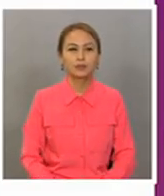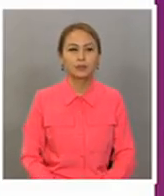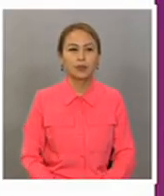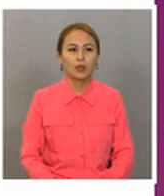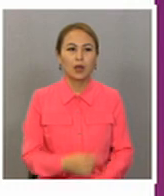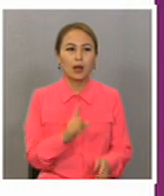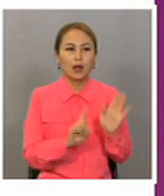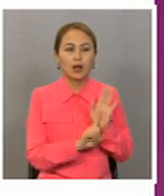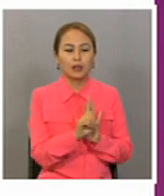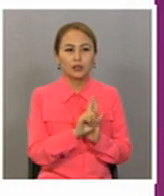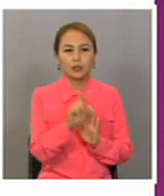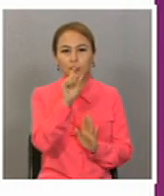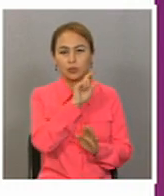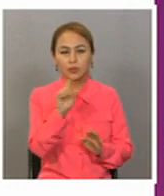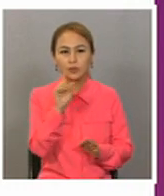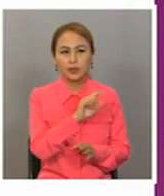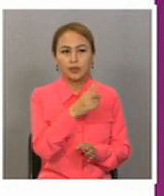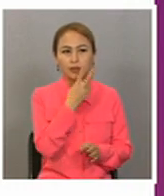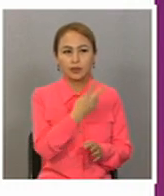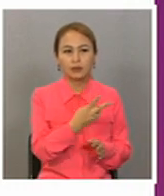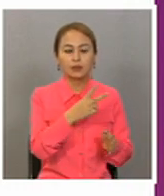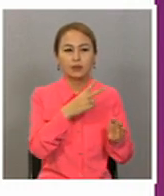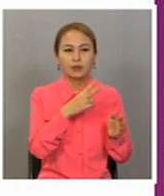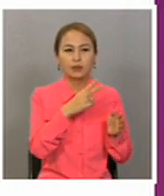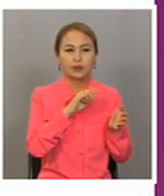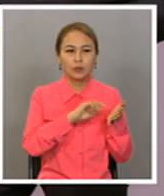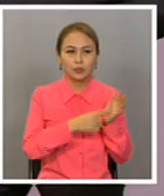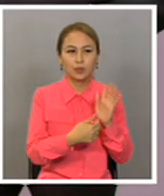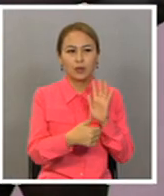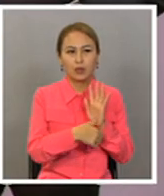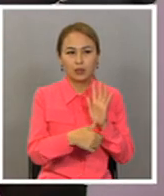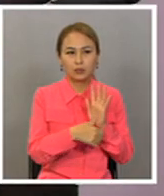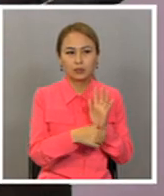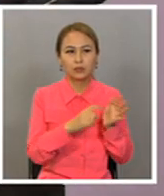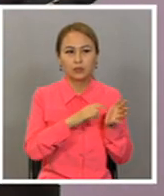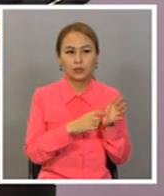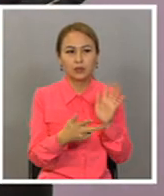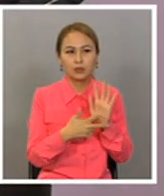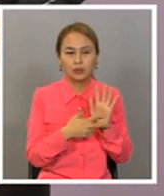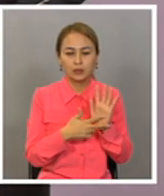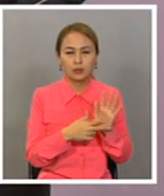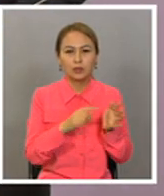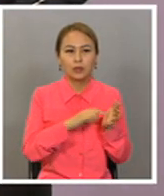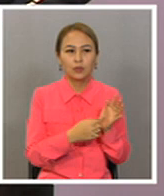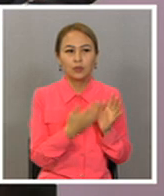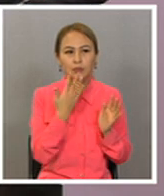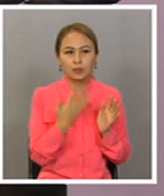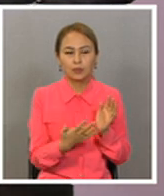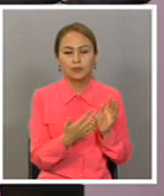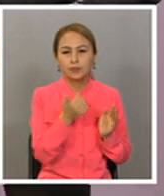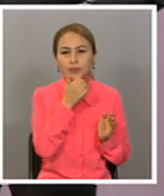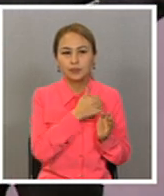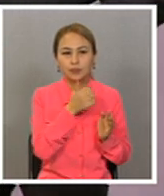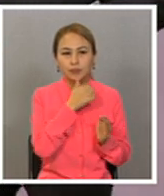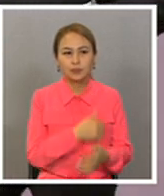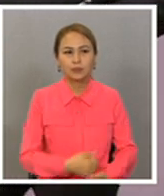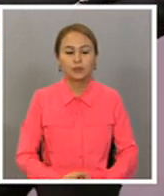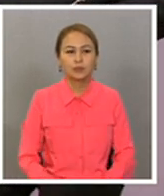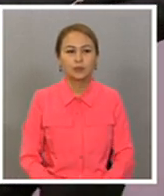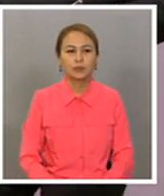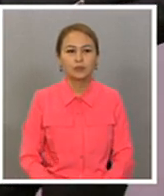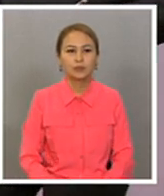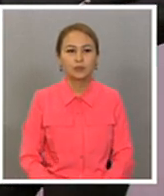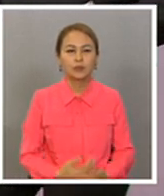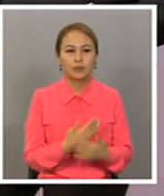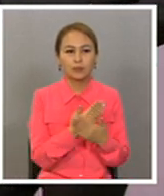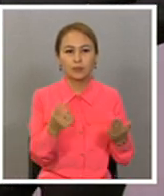Алғашқы өрнек, 6 мен 2-нің көбейтіндісіне 8 мен 5-тің көбейтіндісін көбейтеміз. Бұл